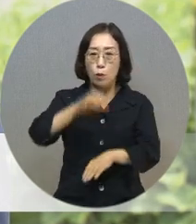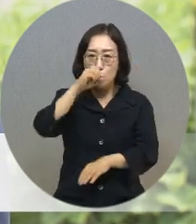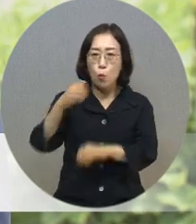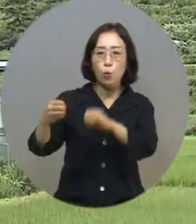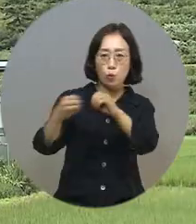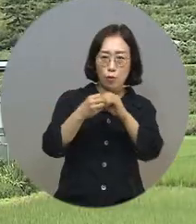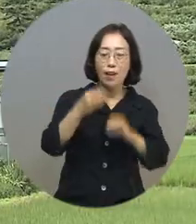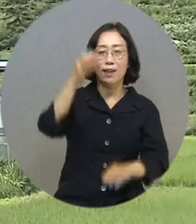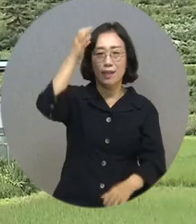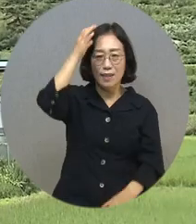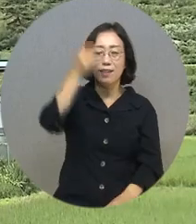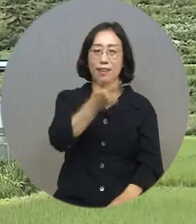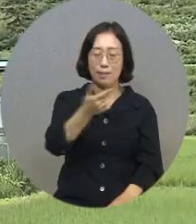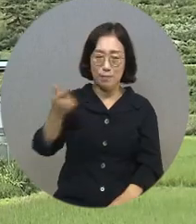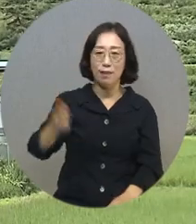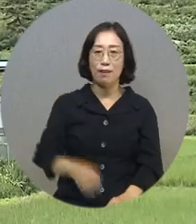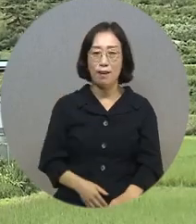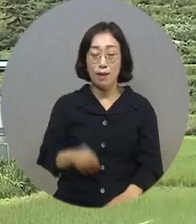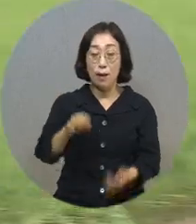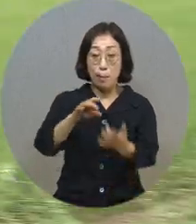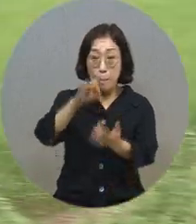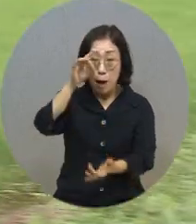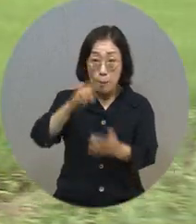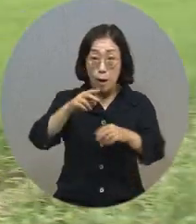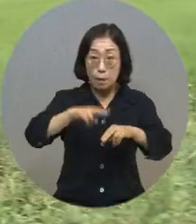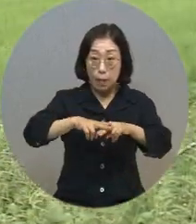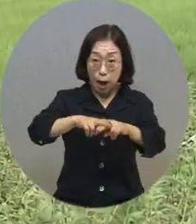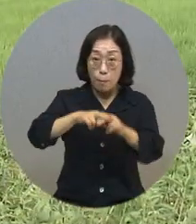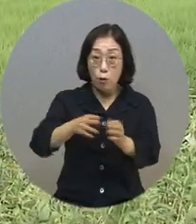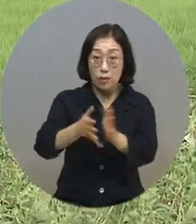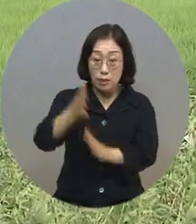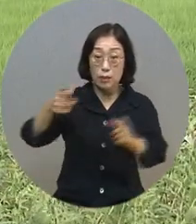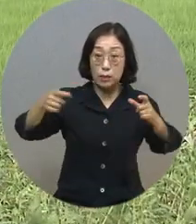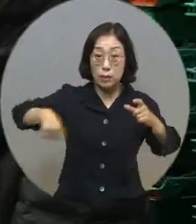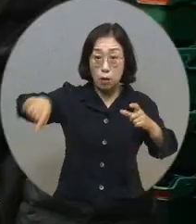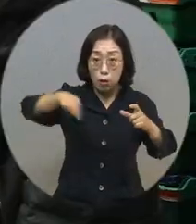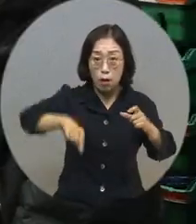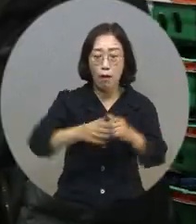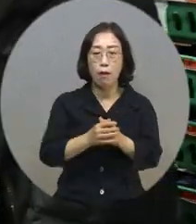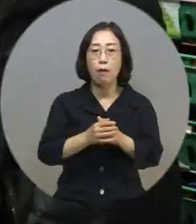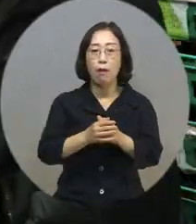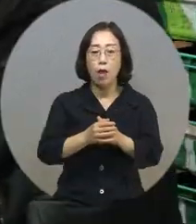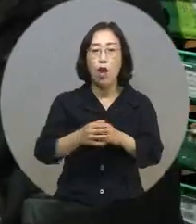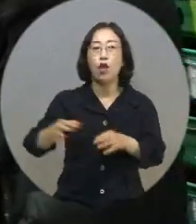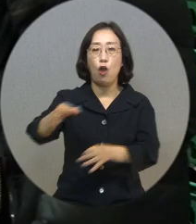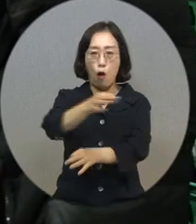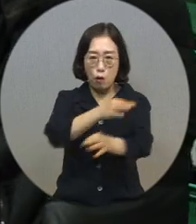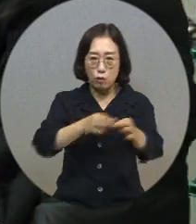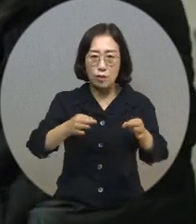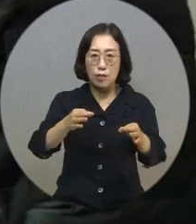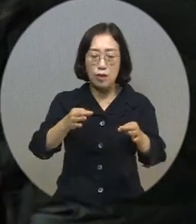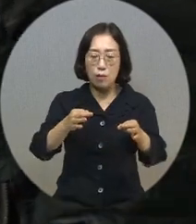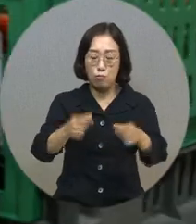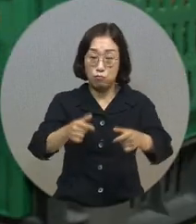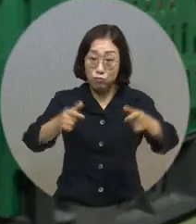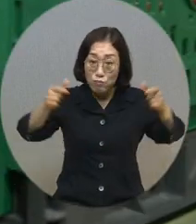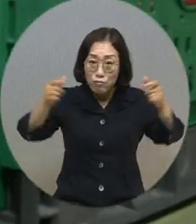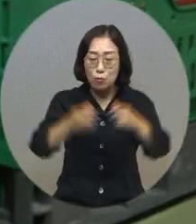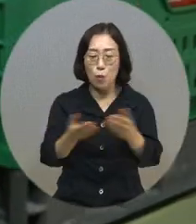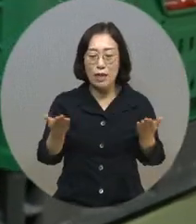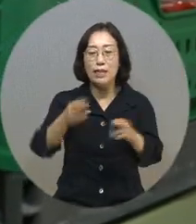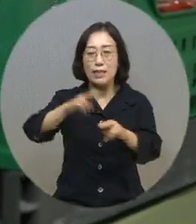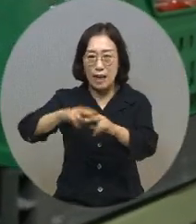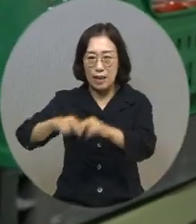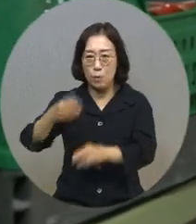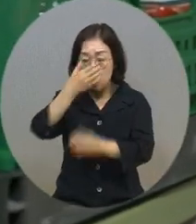나가겠습니다 이번 공모사 선정을 통해 남원의 스마트폰 생태계 구축으로 남먼저 경제 활성화와 일자리 창출 및 청년 농업인